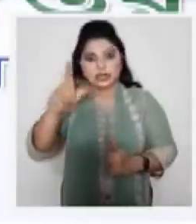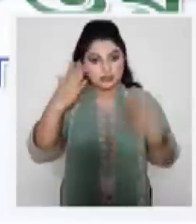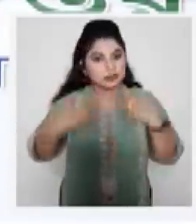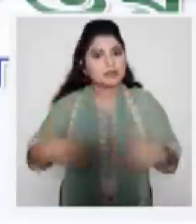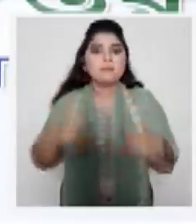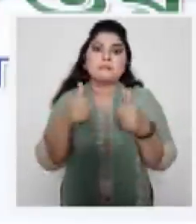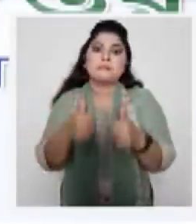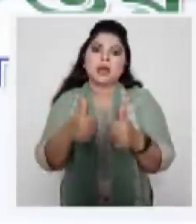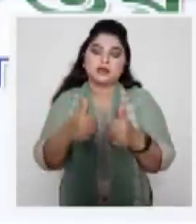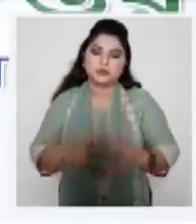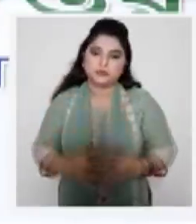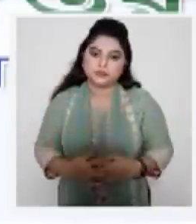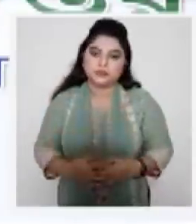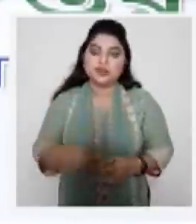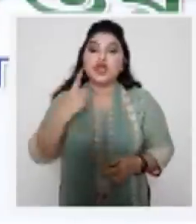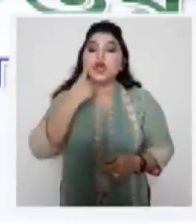সুস্থ 34,027 জন।